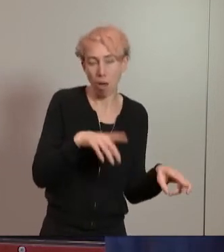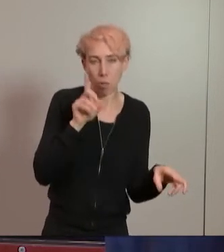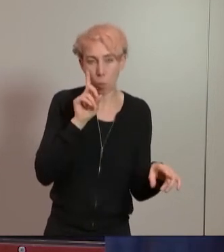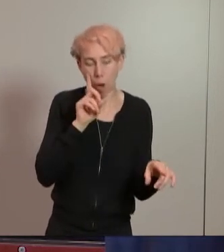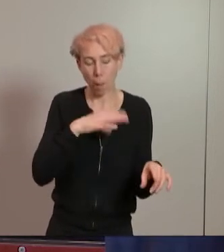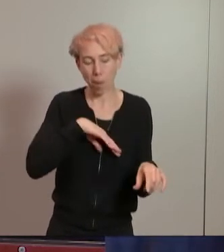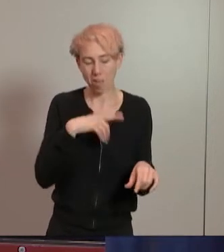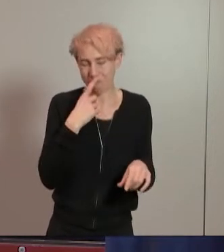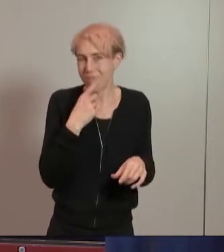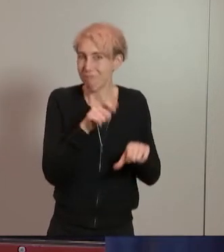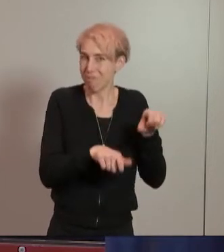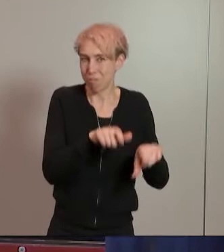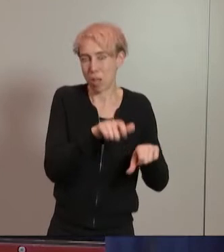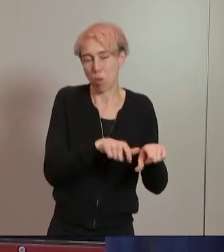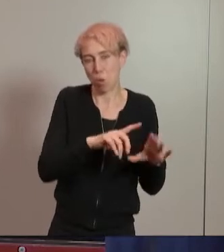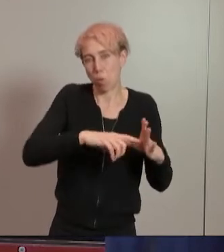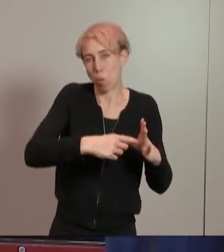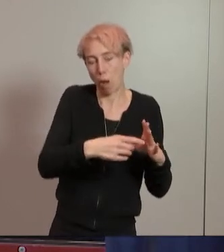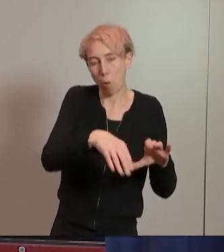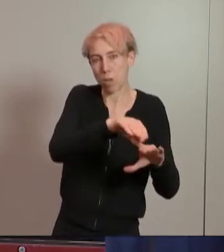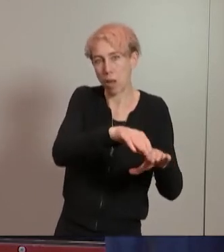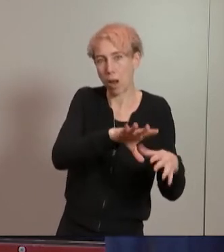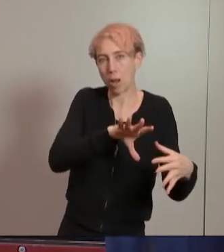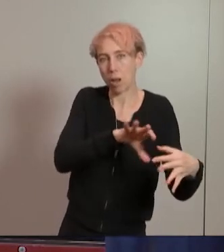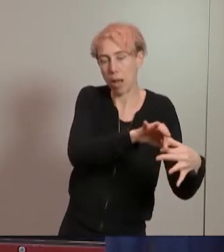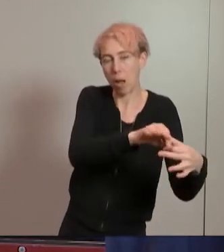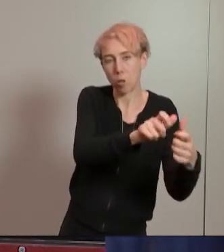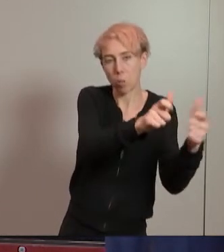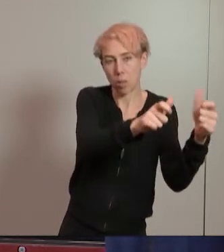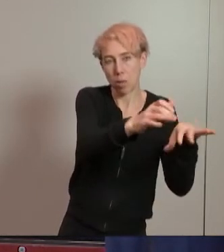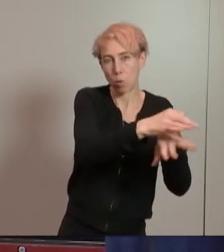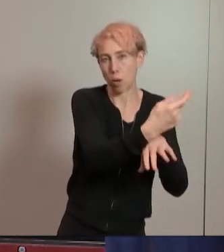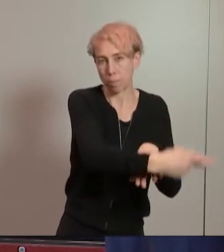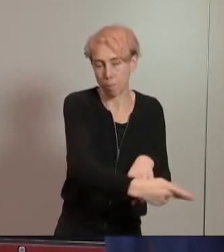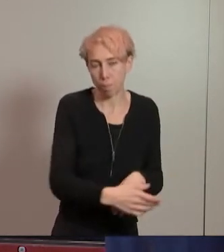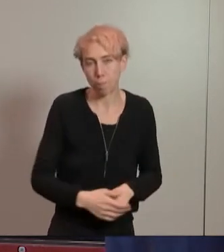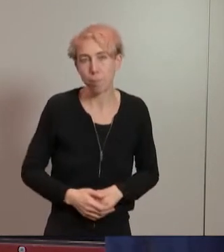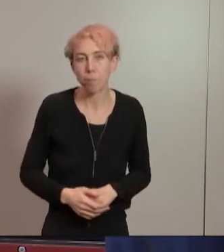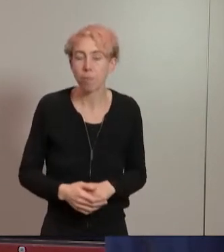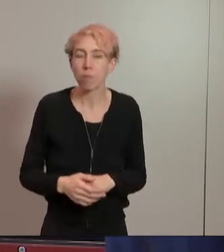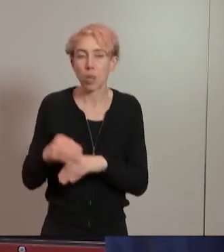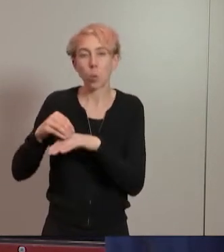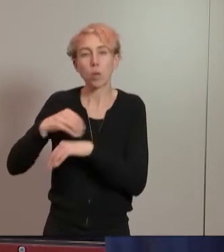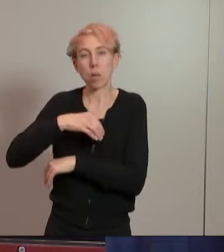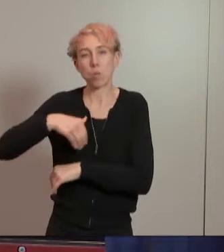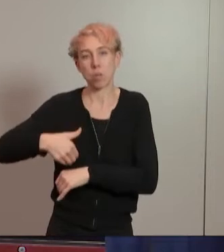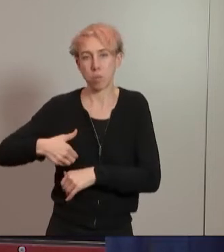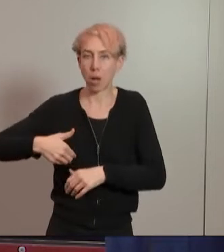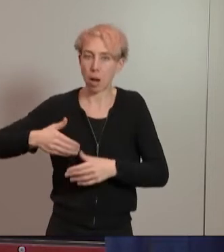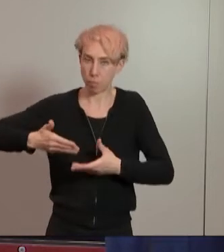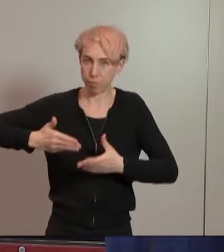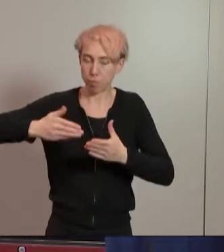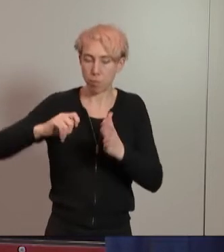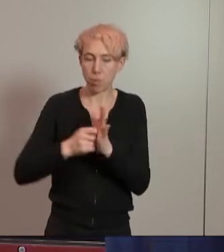certains agents bénéficient d'une assurance complémentaire santé par le biais de l'entreprise de leur conjoint. Le conseil municipal a délibéré